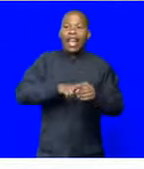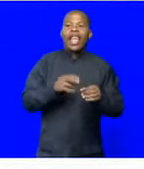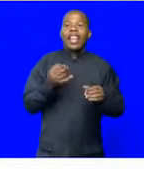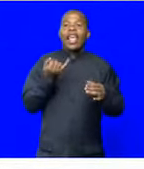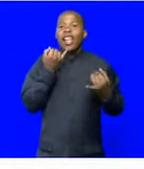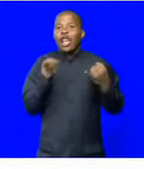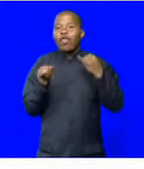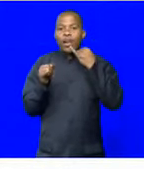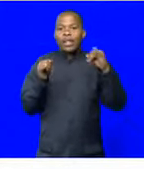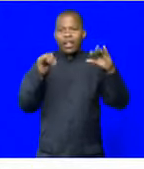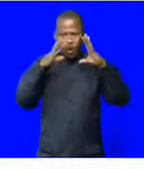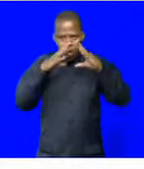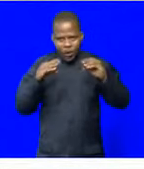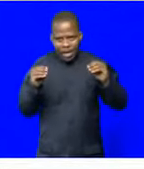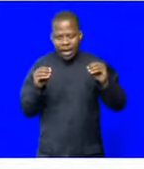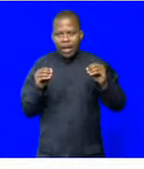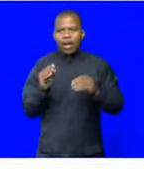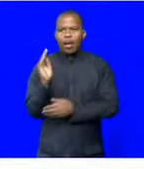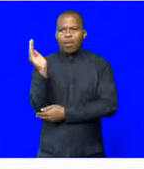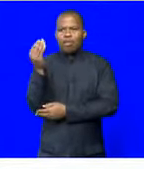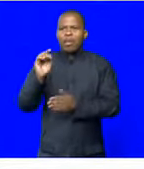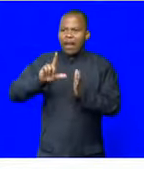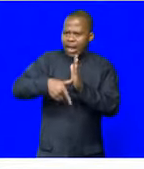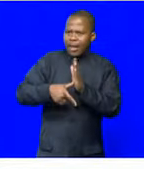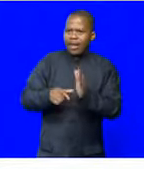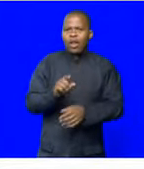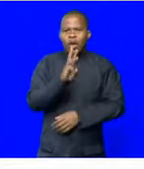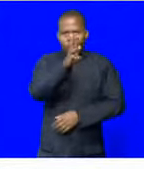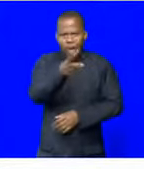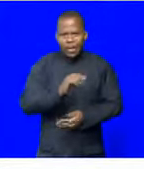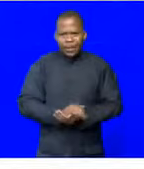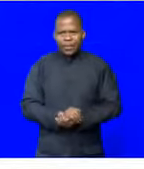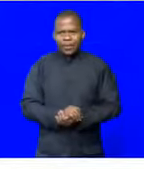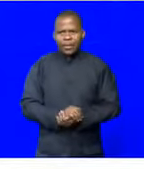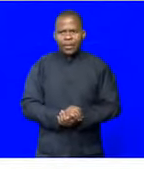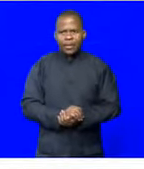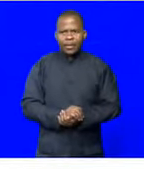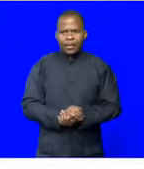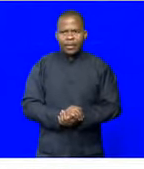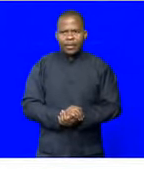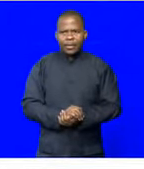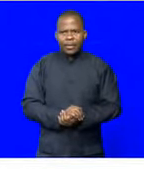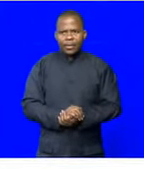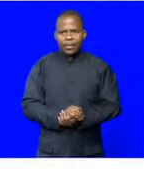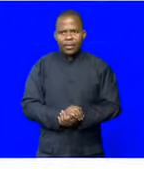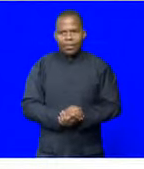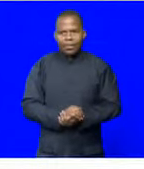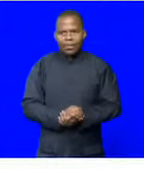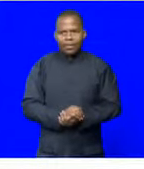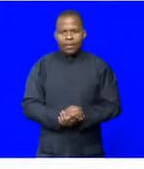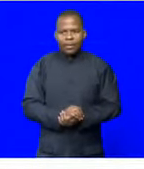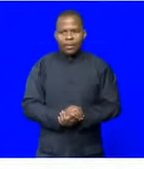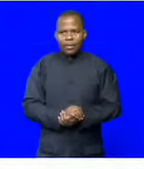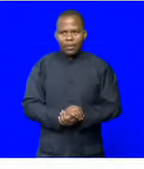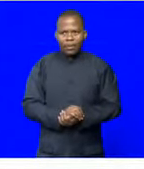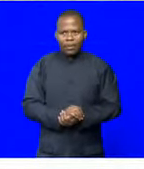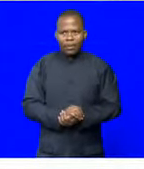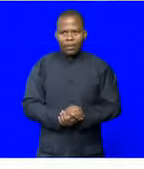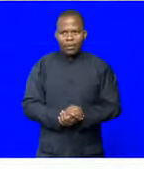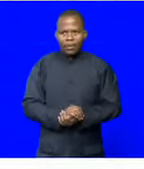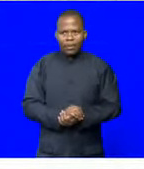ukuthi sizokhuluma. Eish. Football as it is. Nani ngicabanga sinokubonile. Uyabona? Akusiko